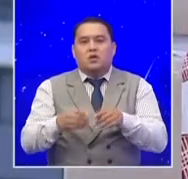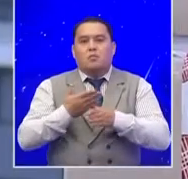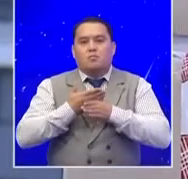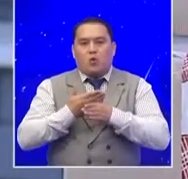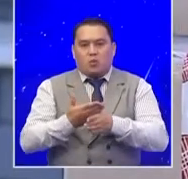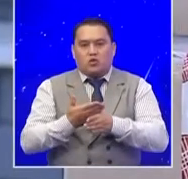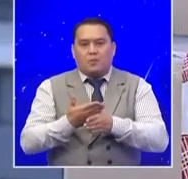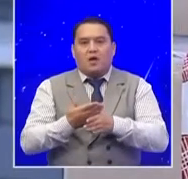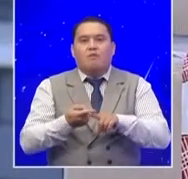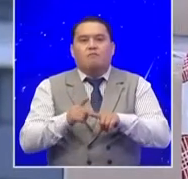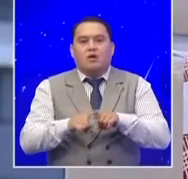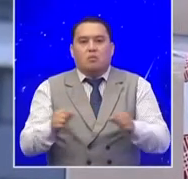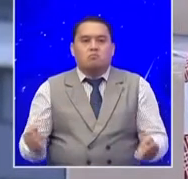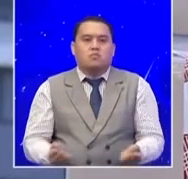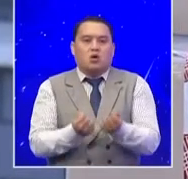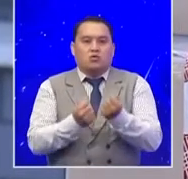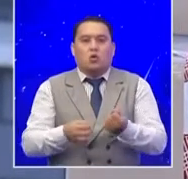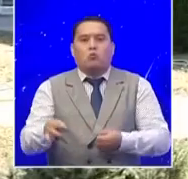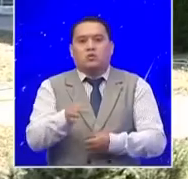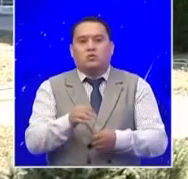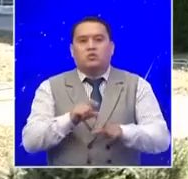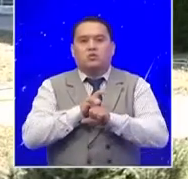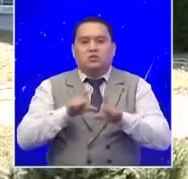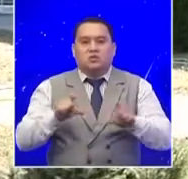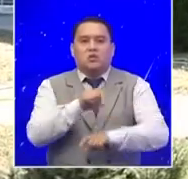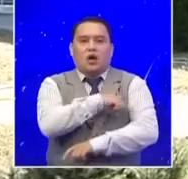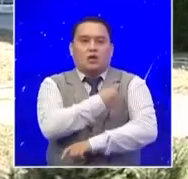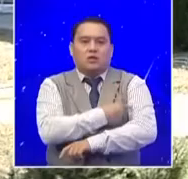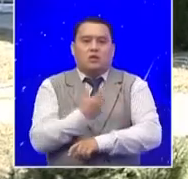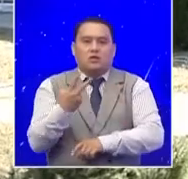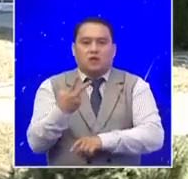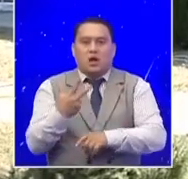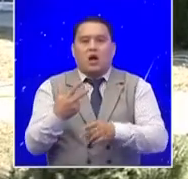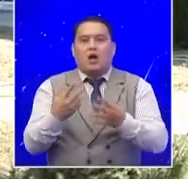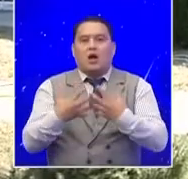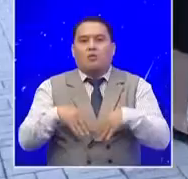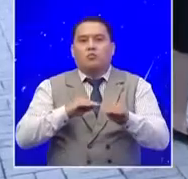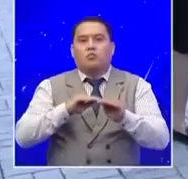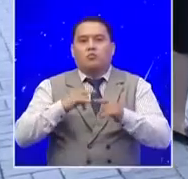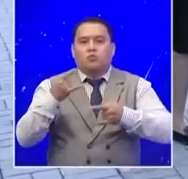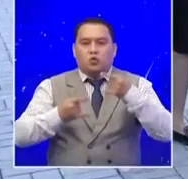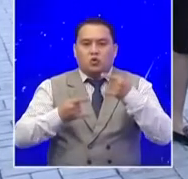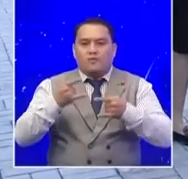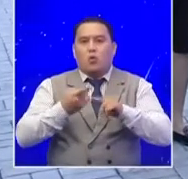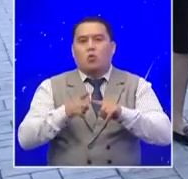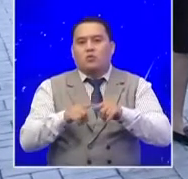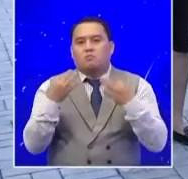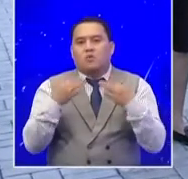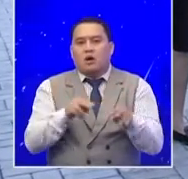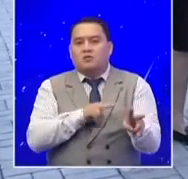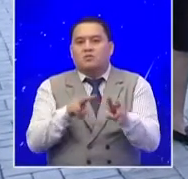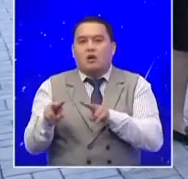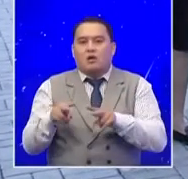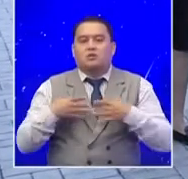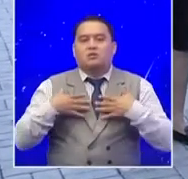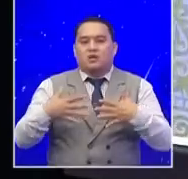помощи. В этот раз поддержку получила областная детская больница. 3 мультипараметровых монитора пациентов, которые позволяют отслеживать